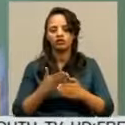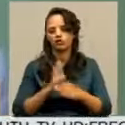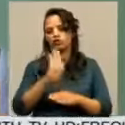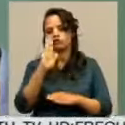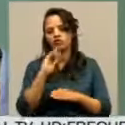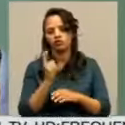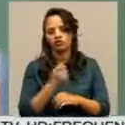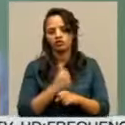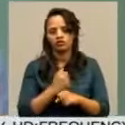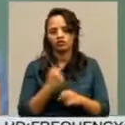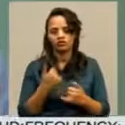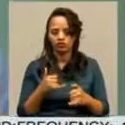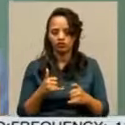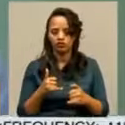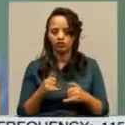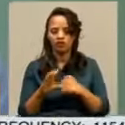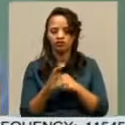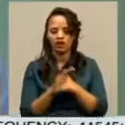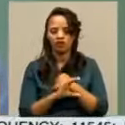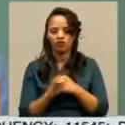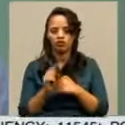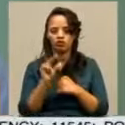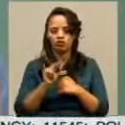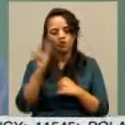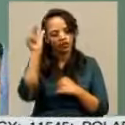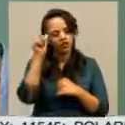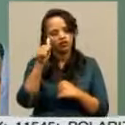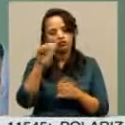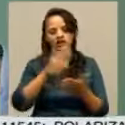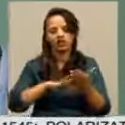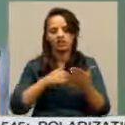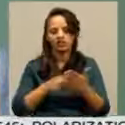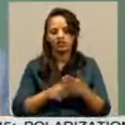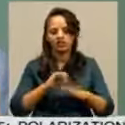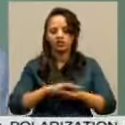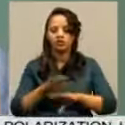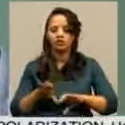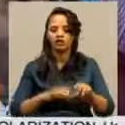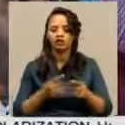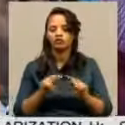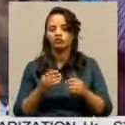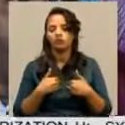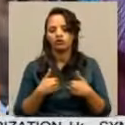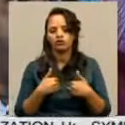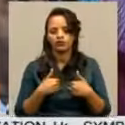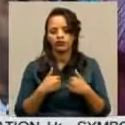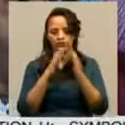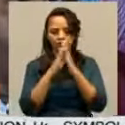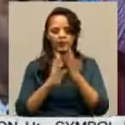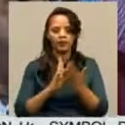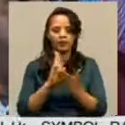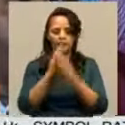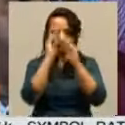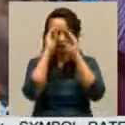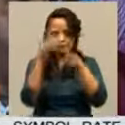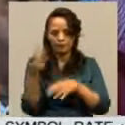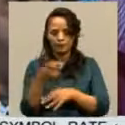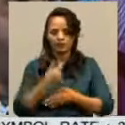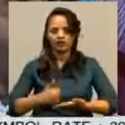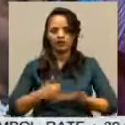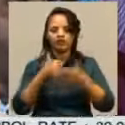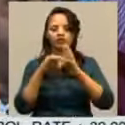ሚና እንዲጫወት፣ በሀገር ቱባ ባህሎች ላይ የራሱ የሆነ አሻራ እንዲያሳልፍ የምናደርጋቸው ጥረቶች አሉ። የወልቂጤ ዩኒቨርሲቲ መምህር የሆኑት